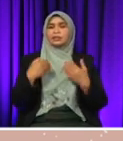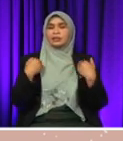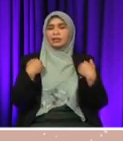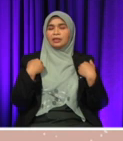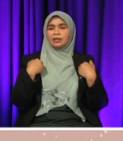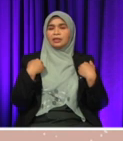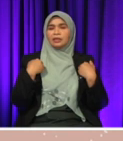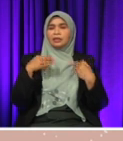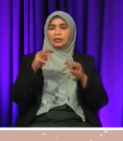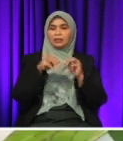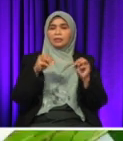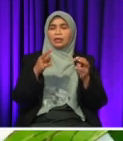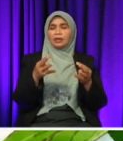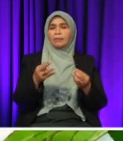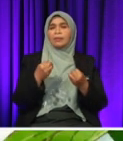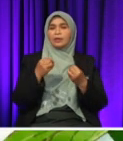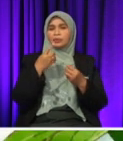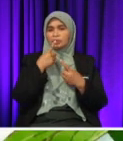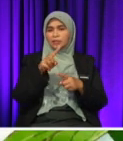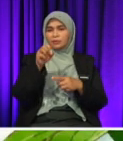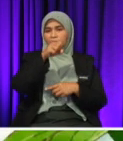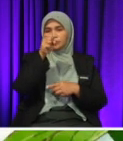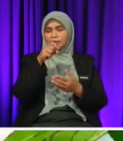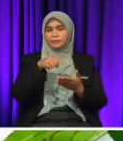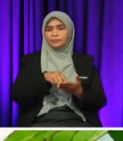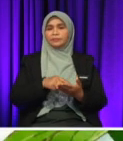ini menjawab soal dan contoh ketiga